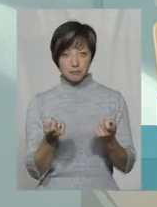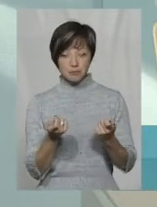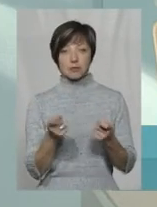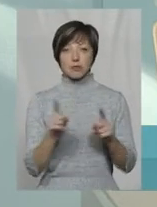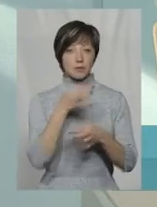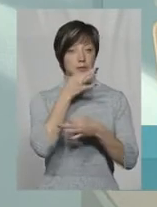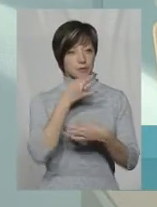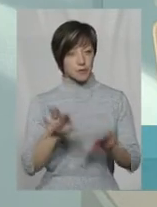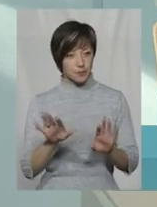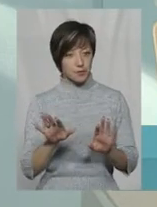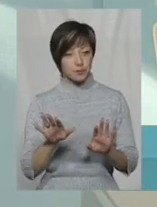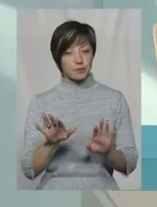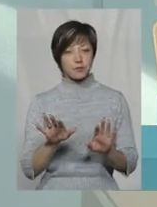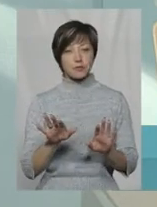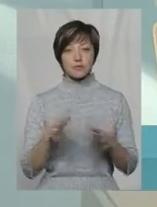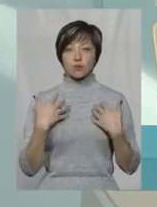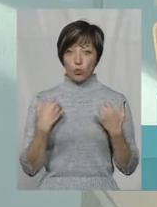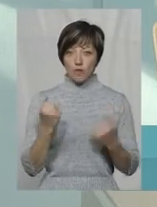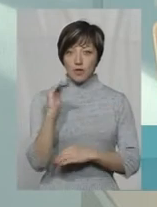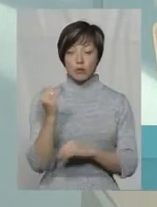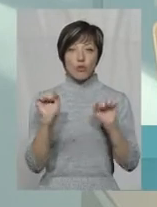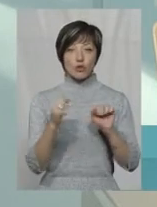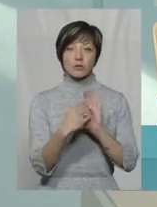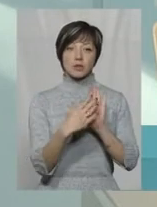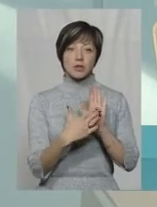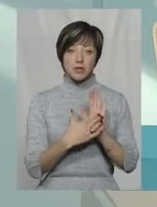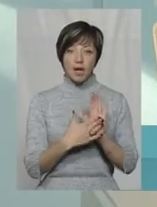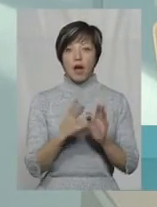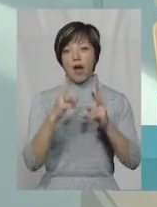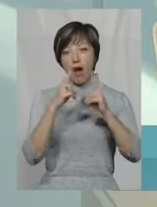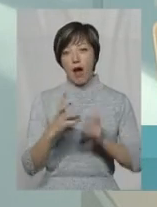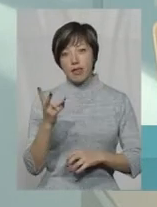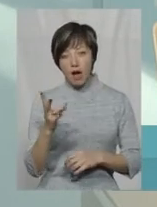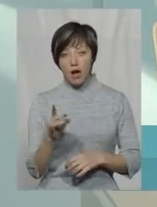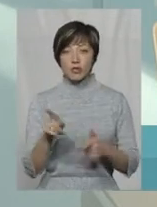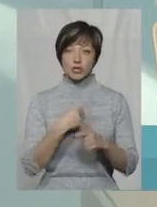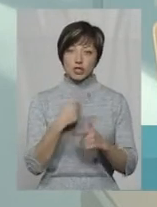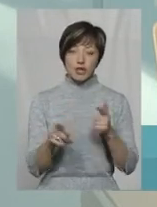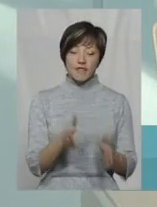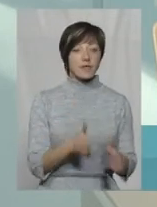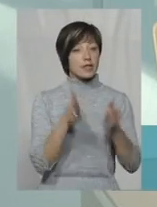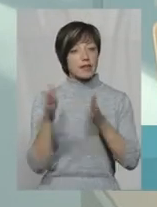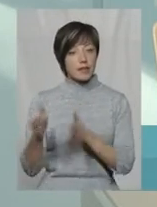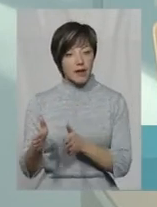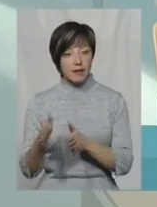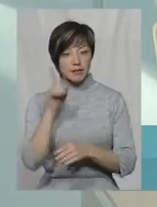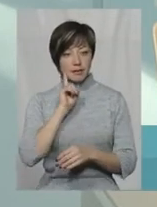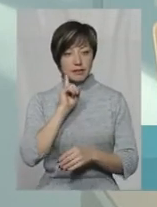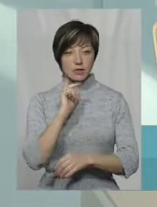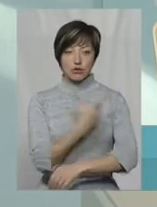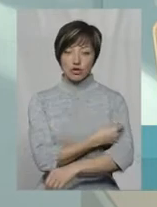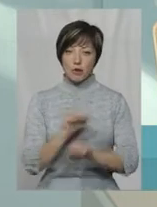щось їй не подобається, вона може призначити і аналізи, чи відкласти щеплення,